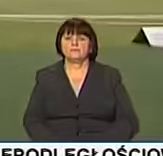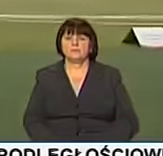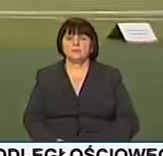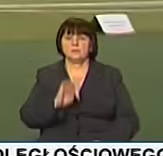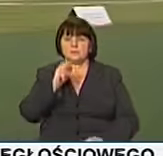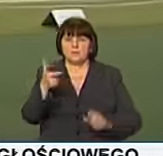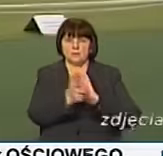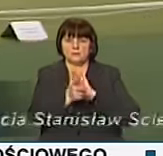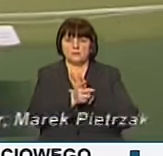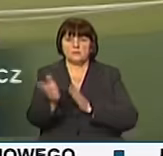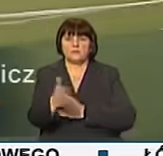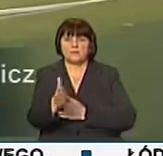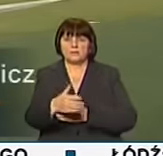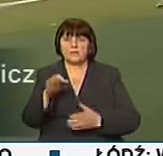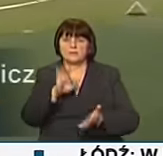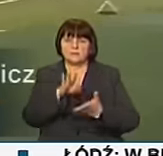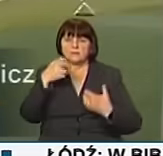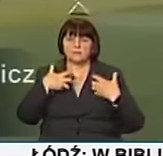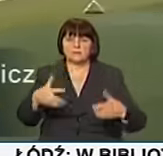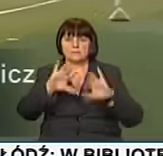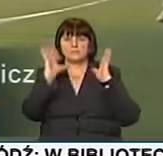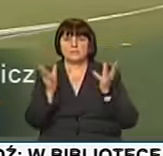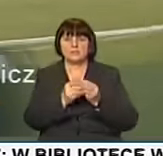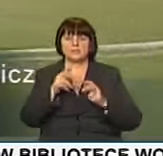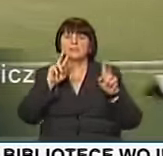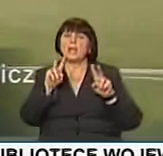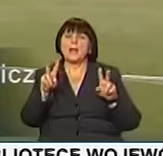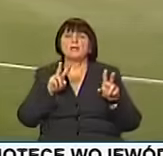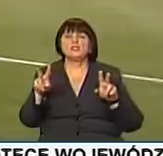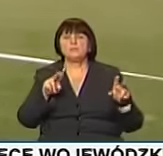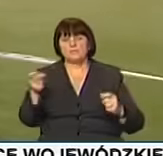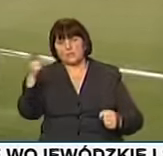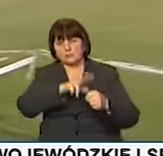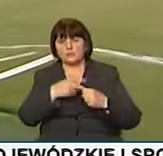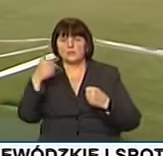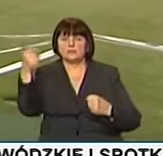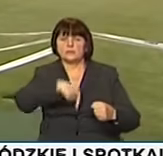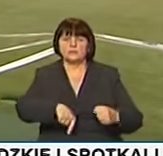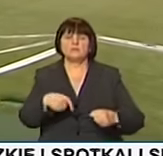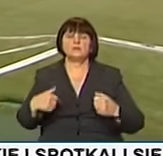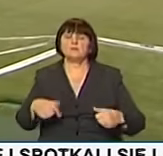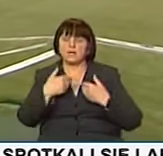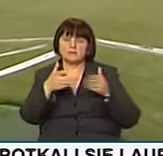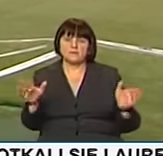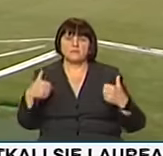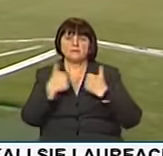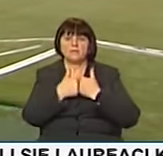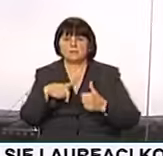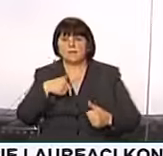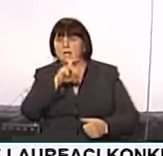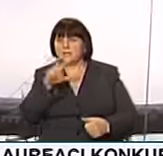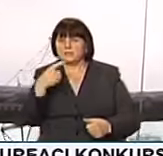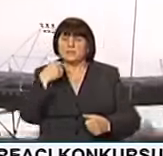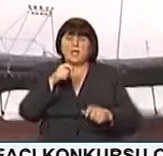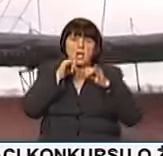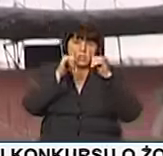tak 18 marca zapewne chcieliby krzyknąć wszyscy kibice Widzewa którzy przyjdą na mecz otwarcia ale czy krzyknął Jeszcze nie wiadomo